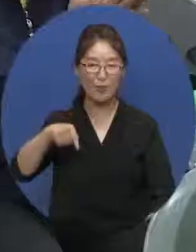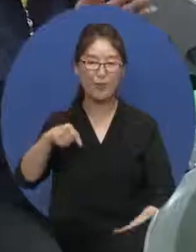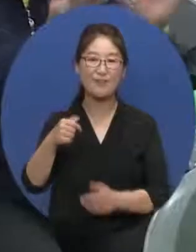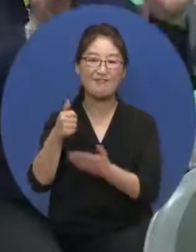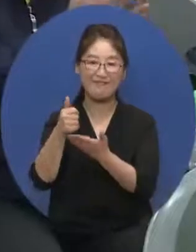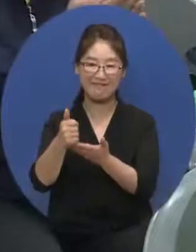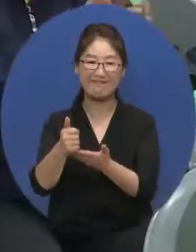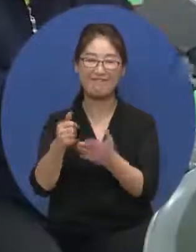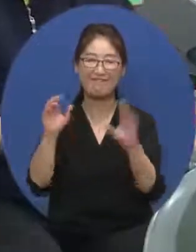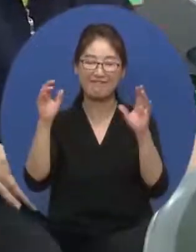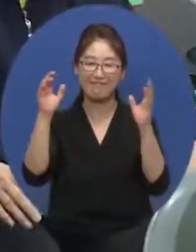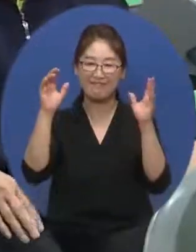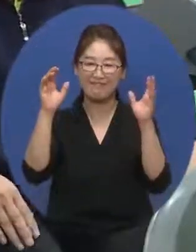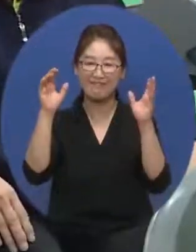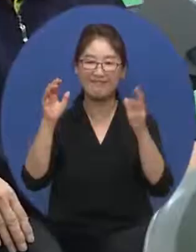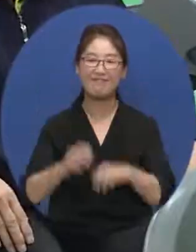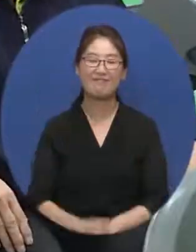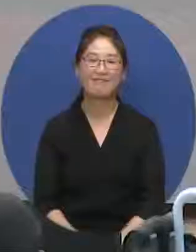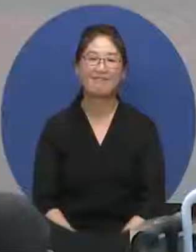주십시오.